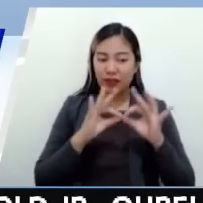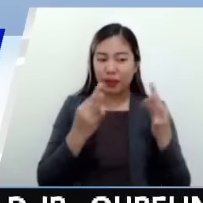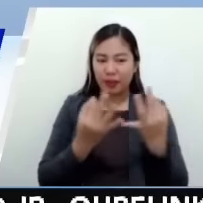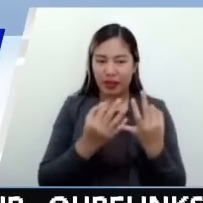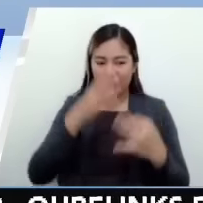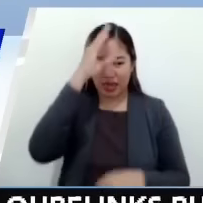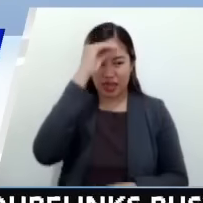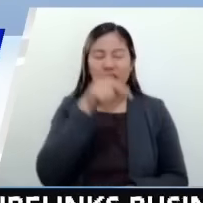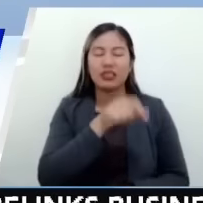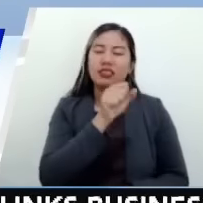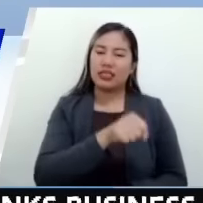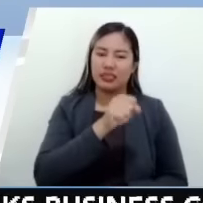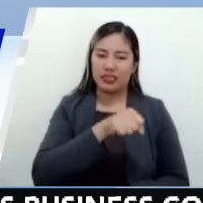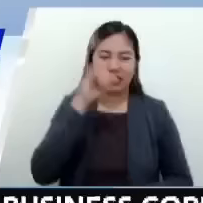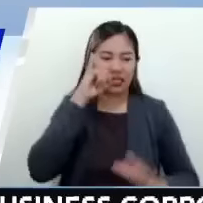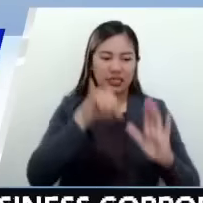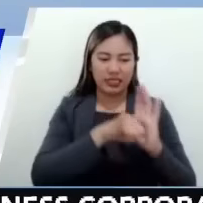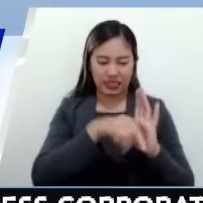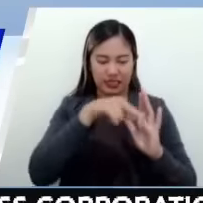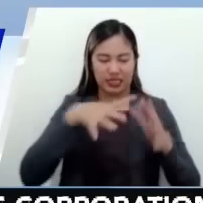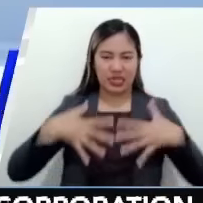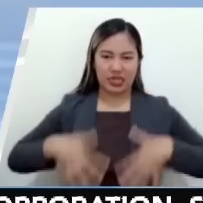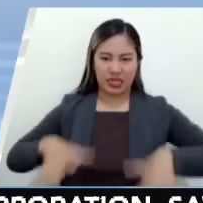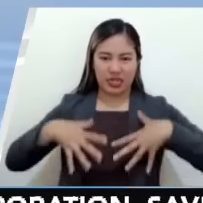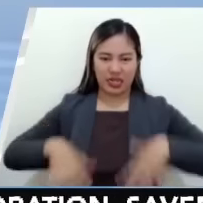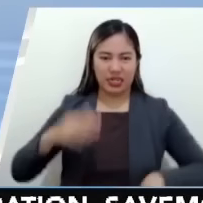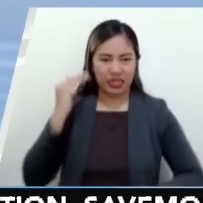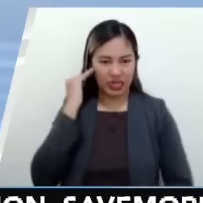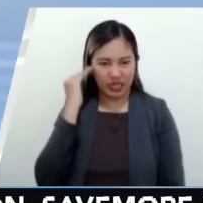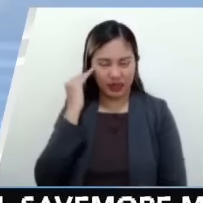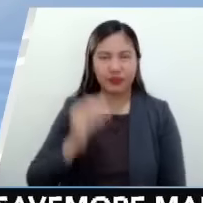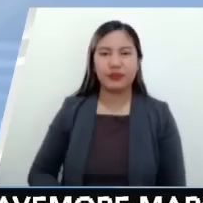dahil sa kanyang suot. CJ Torida ng